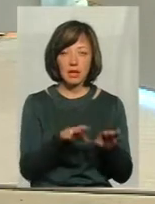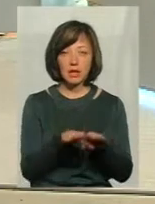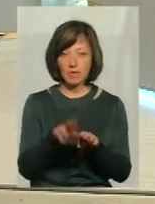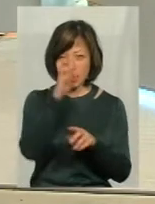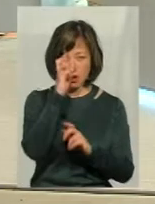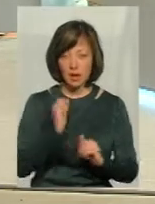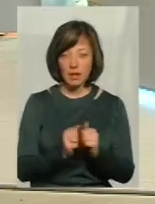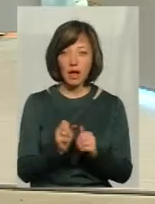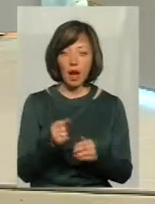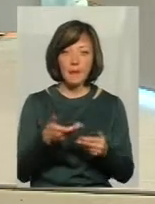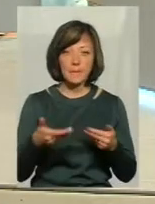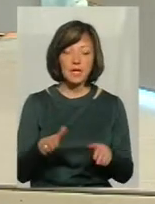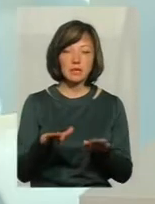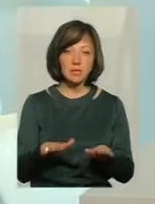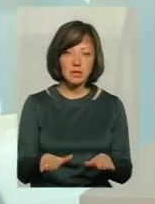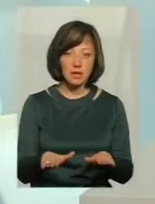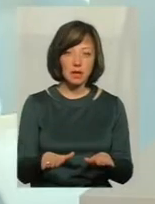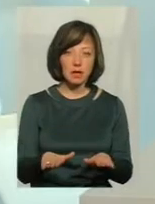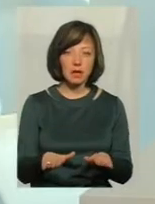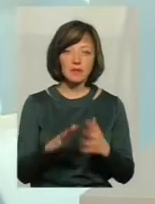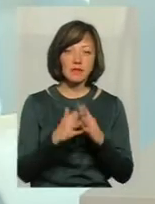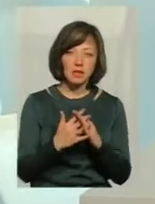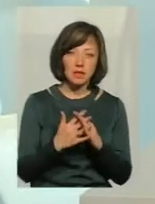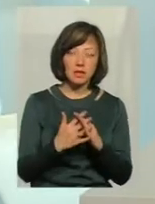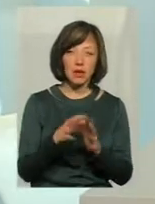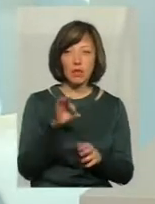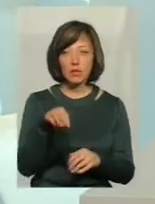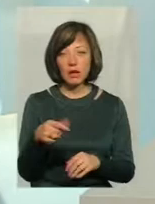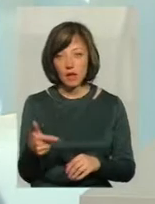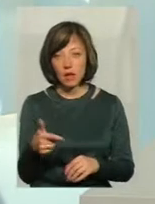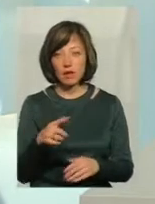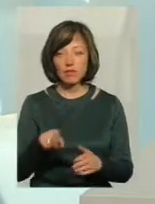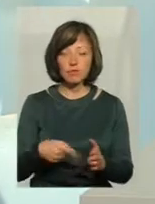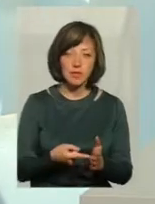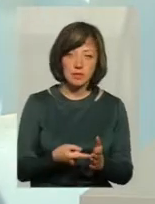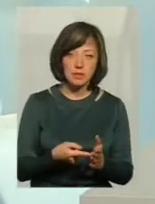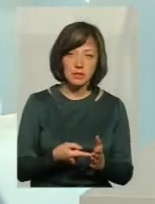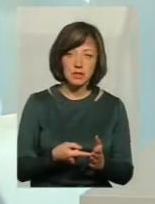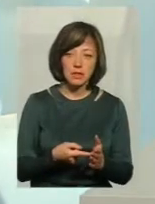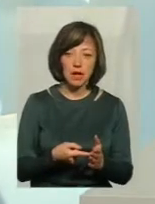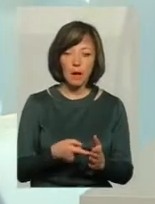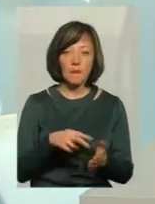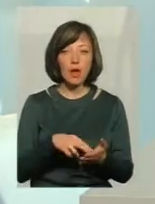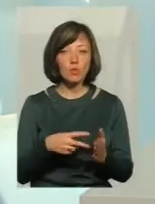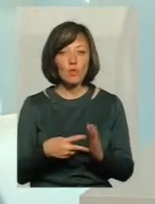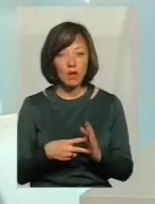країни, а ми на місцях, будучи в селі, в ОТГ, в місті, планувати